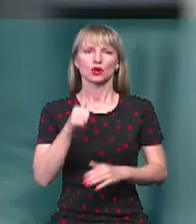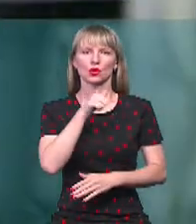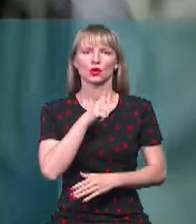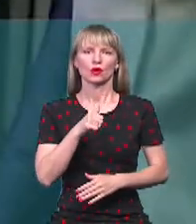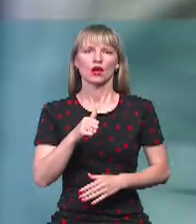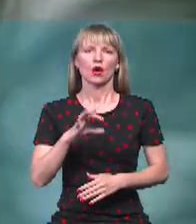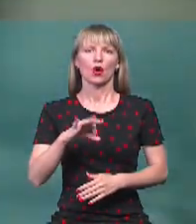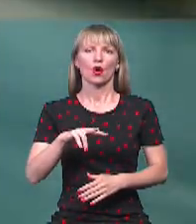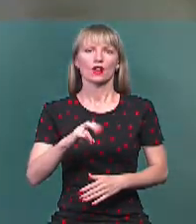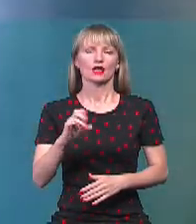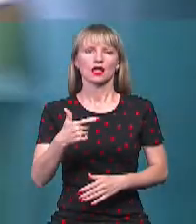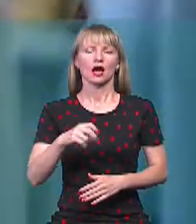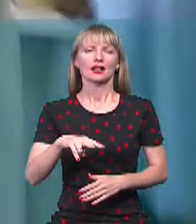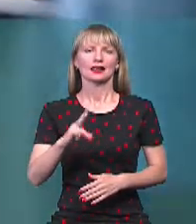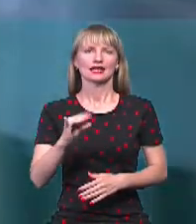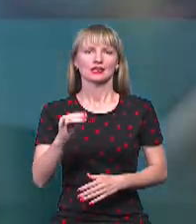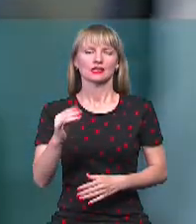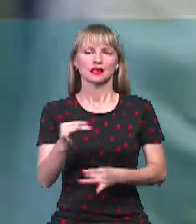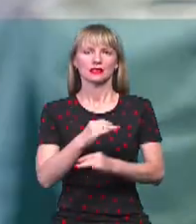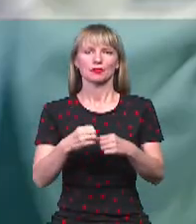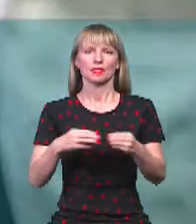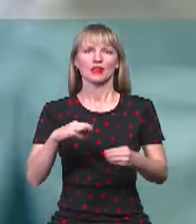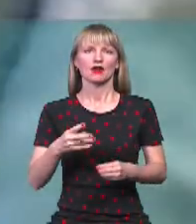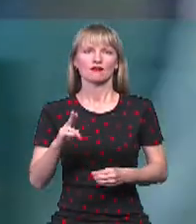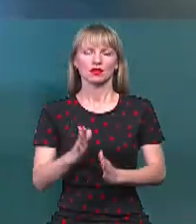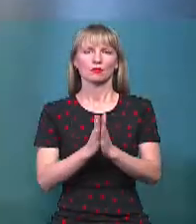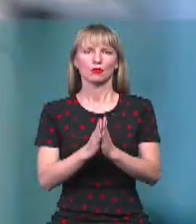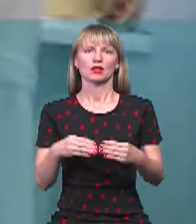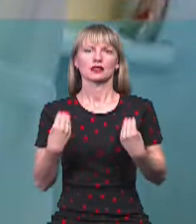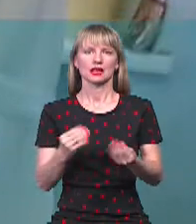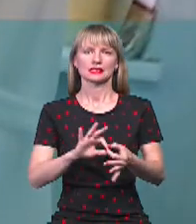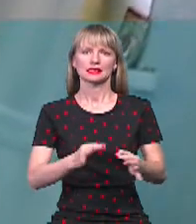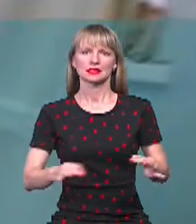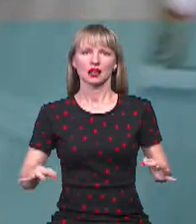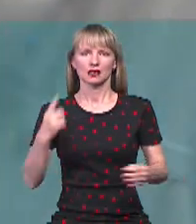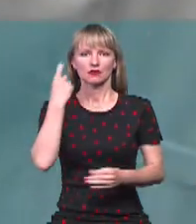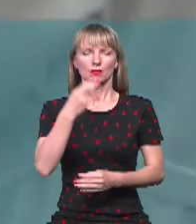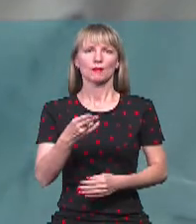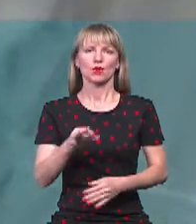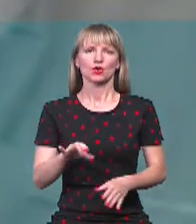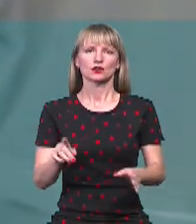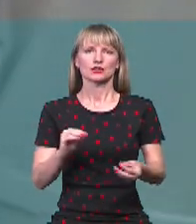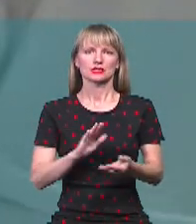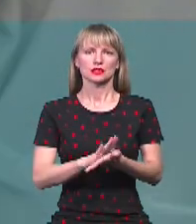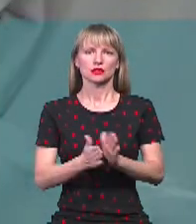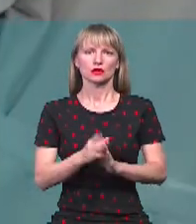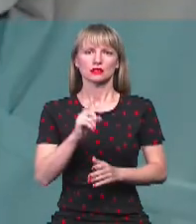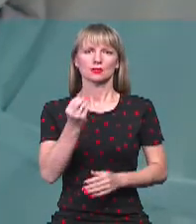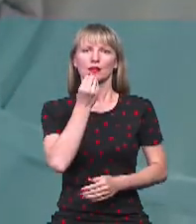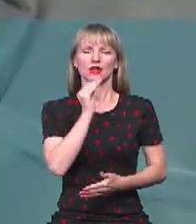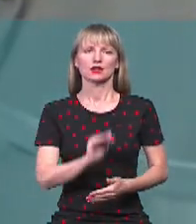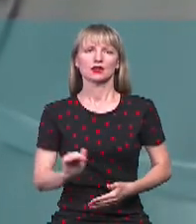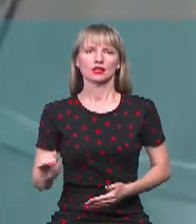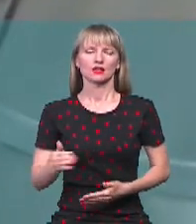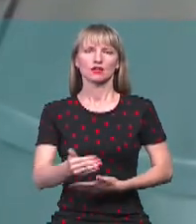Олена Галкіна на сесії 15 травня попросила надати детальну інформацію про ситуацію з харчуванням дітей.